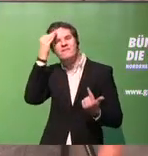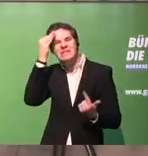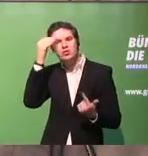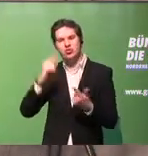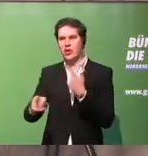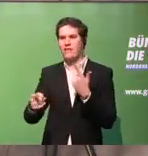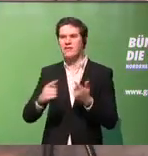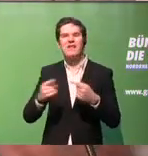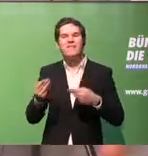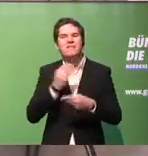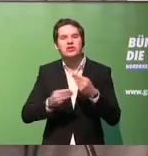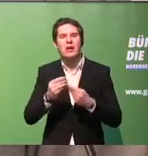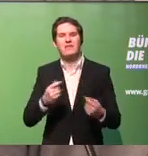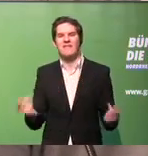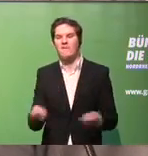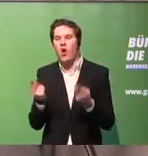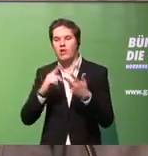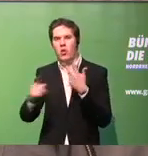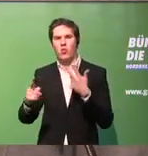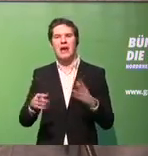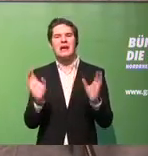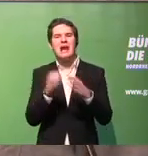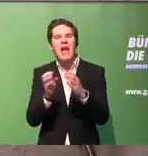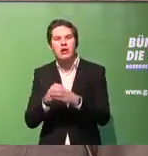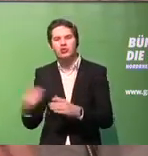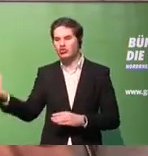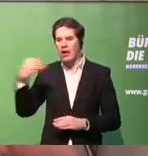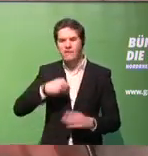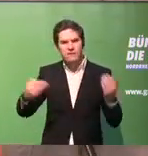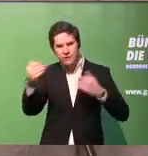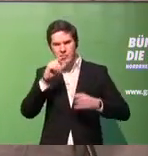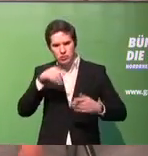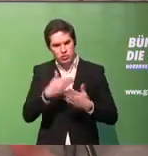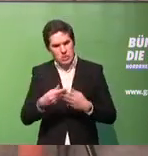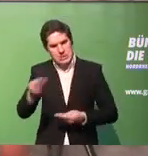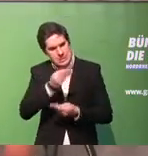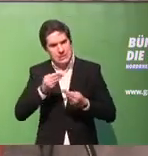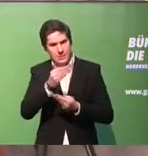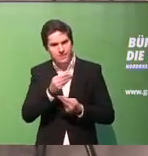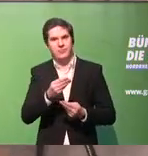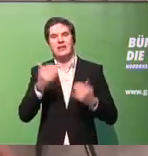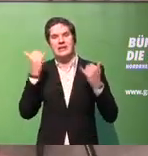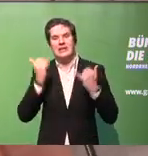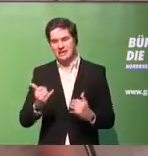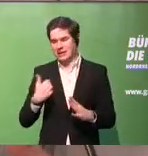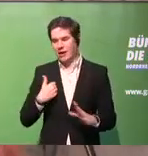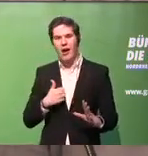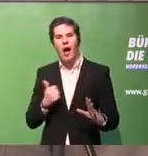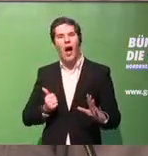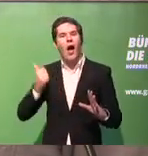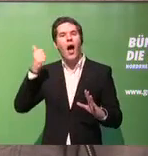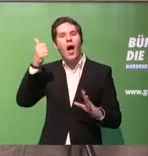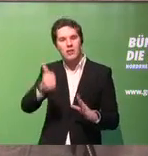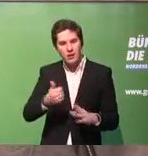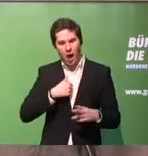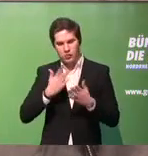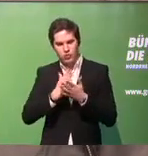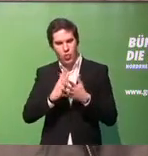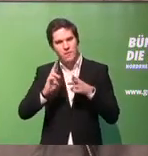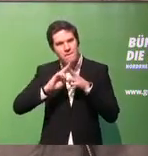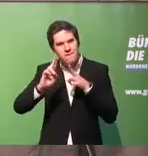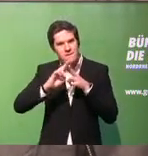der Wirtschaftsförderung, von Gewerkschaften und so weiter. Und jetzt haben wir uns innerhalb von einem Jahr sozusagen immer wieder daran